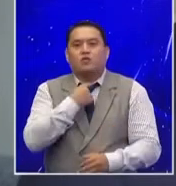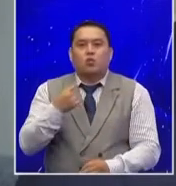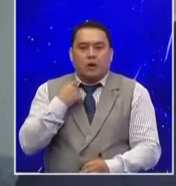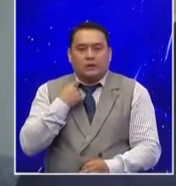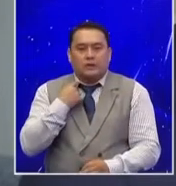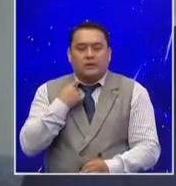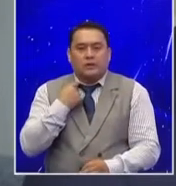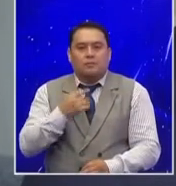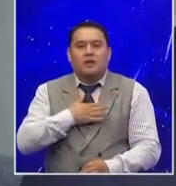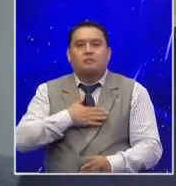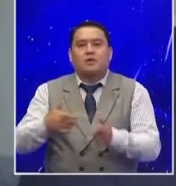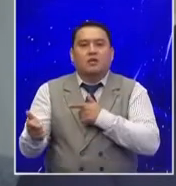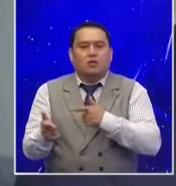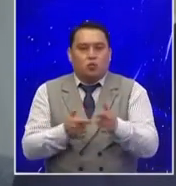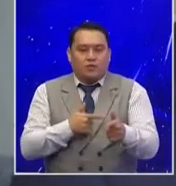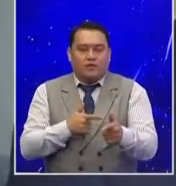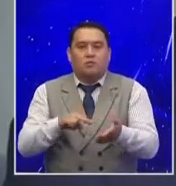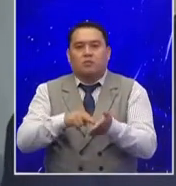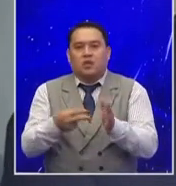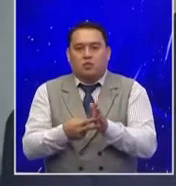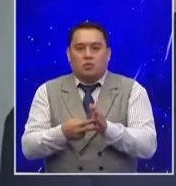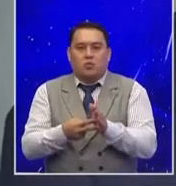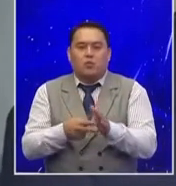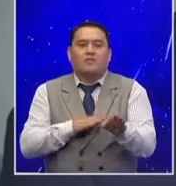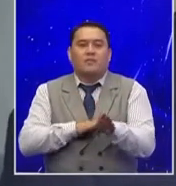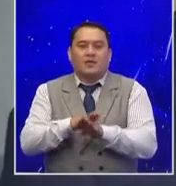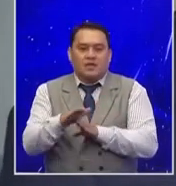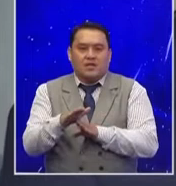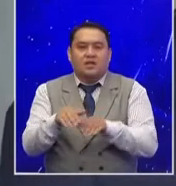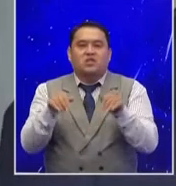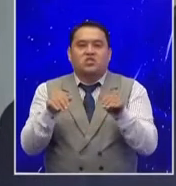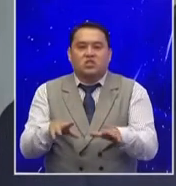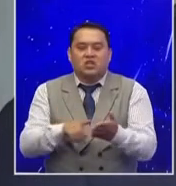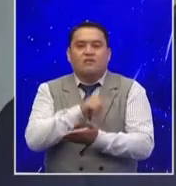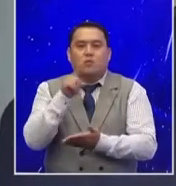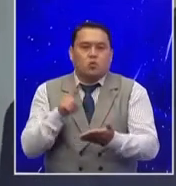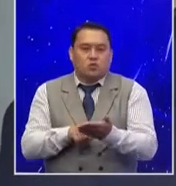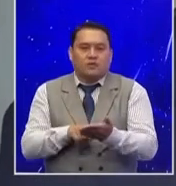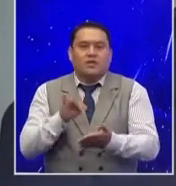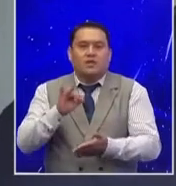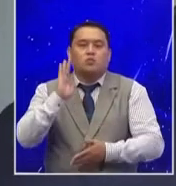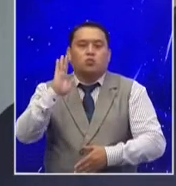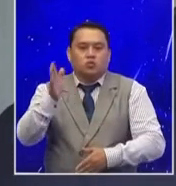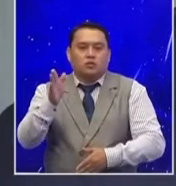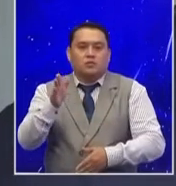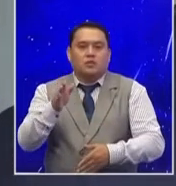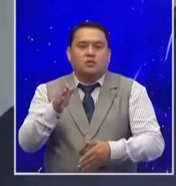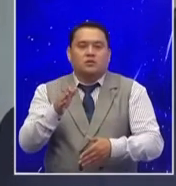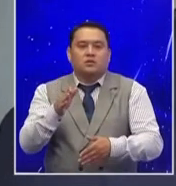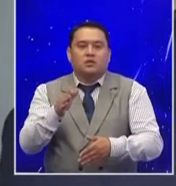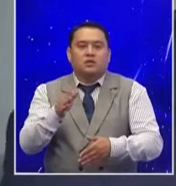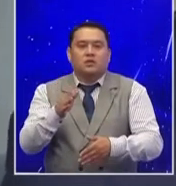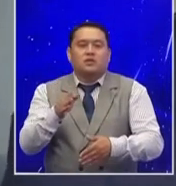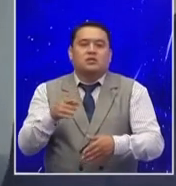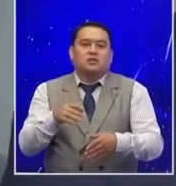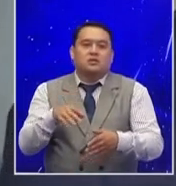Талдыкургане, мы подготовим тоже свой план по реализации, по решению этих вопросов. И в дальнейшем отработаем уже